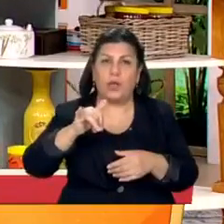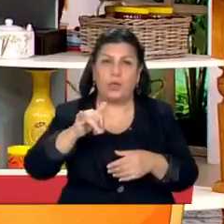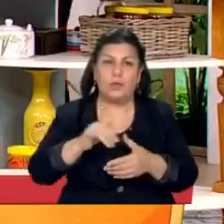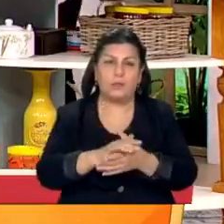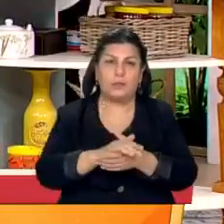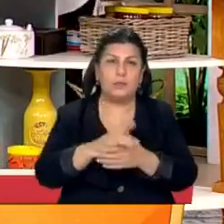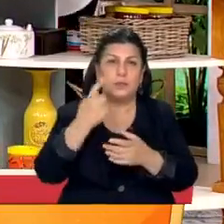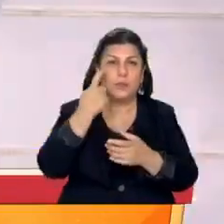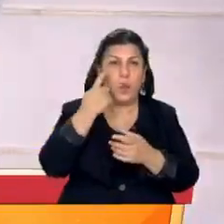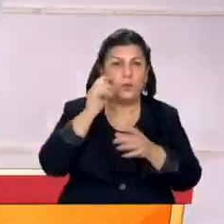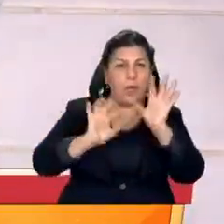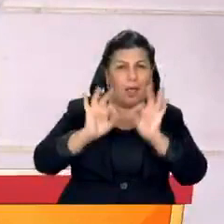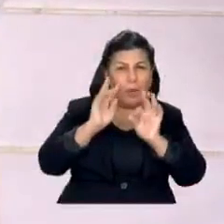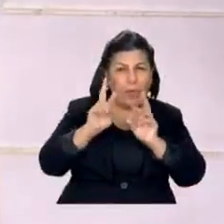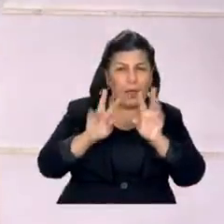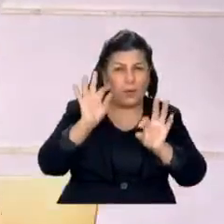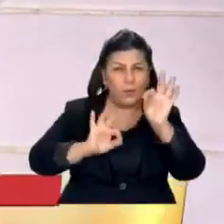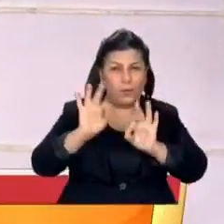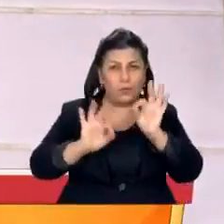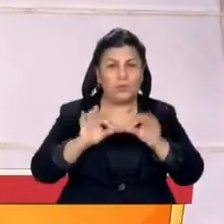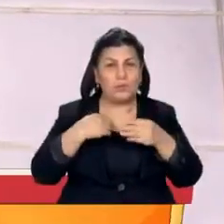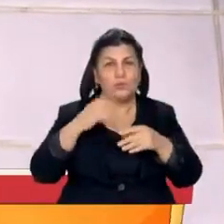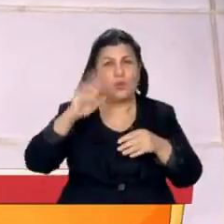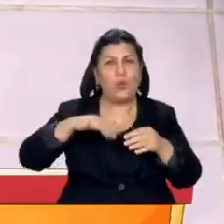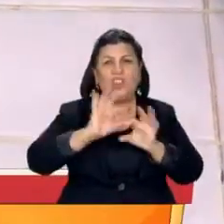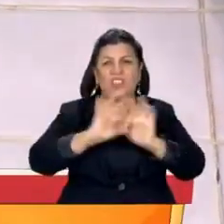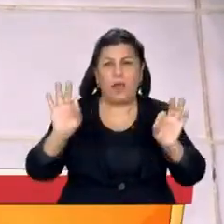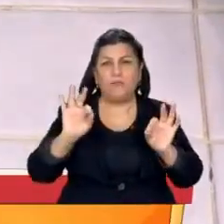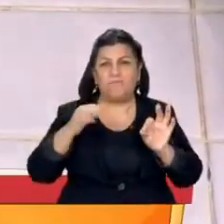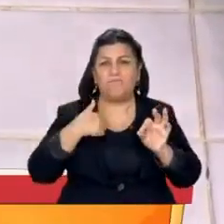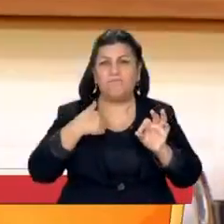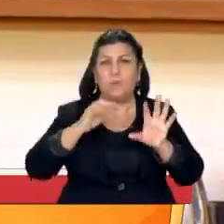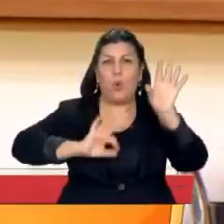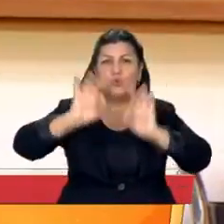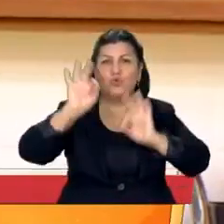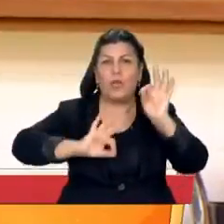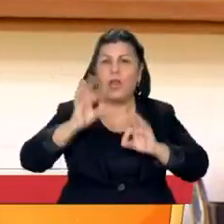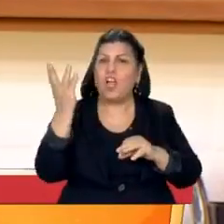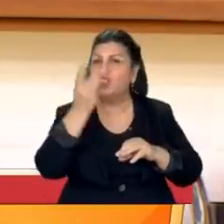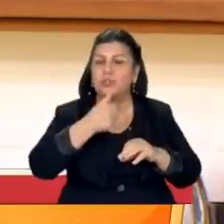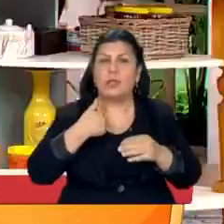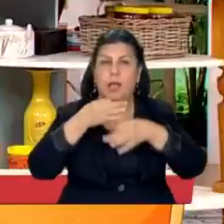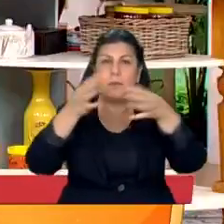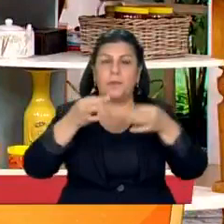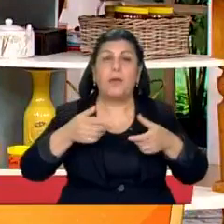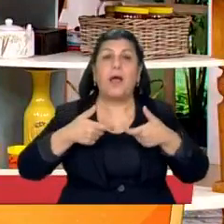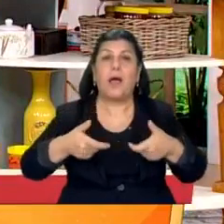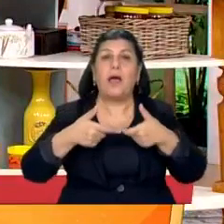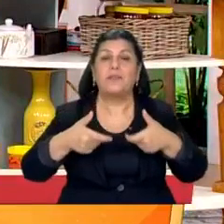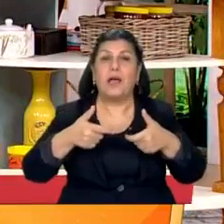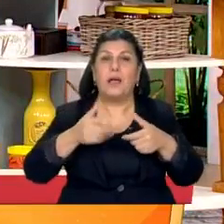yaptım ben şimdi takmadık gibi birşey oluşmasın ölçüleri vereceğim zaten sen mesajları bize paylaşacağız Hatay süt